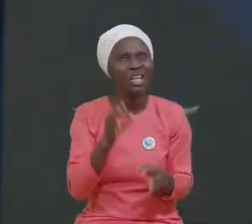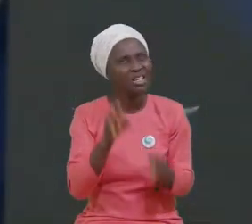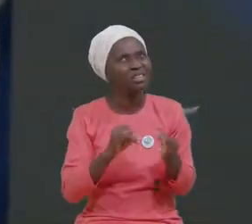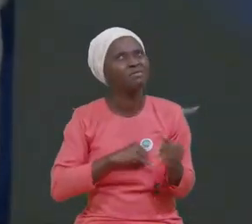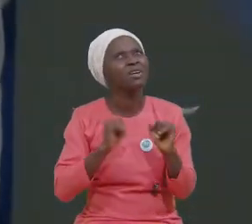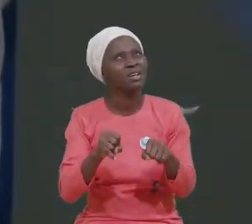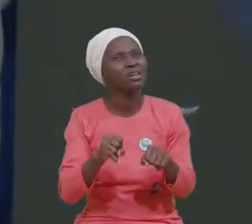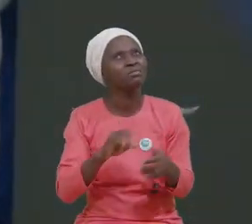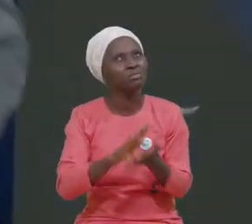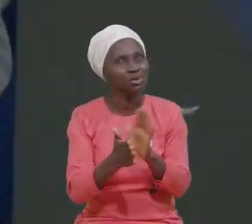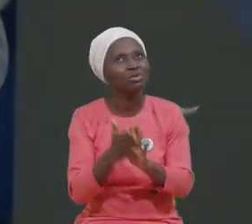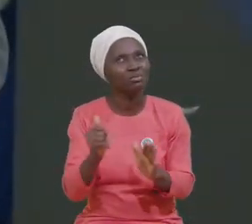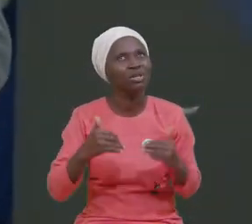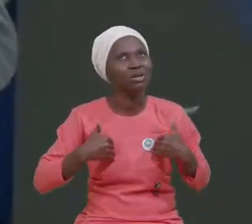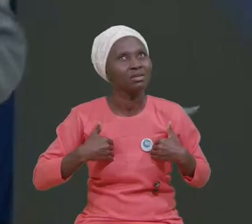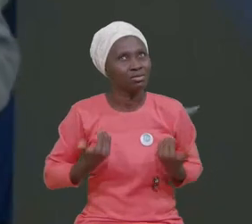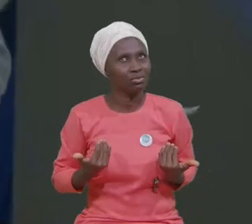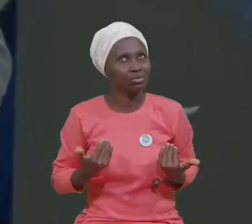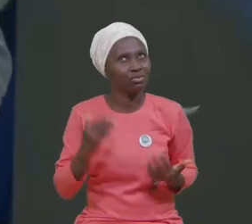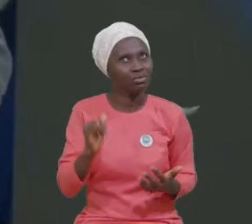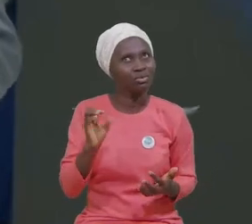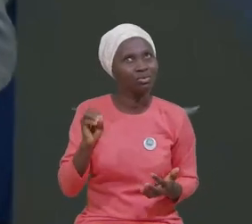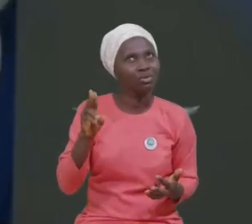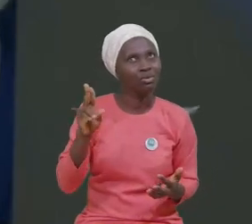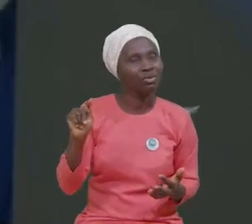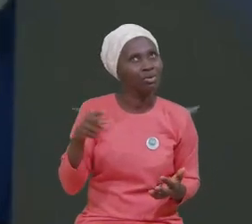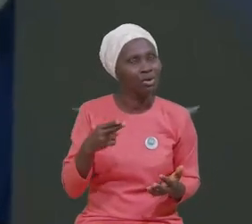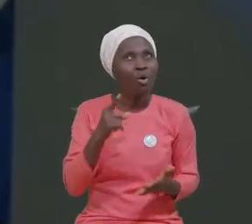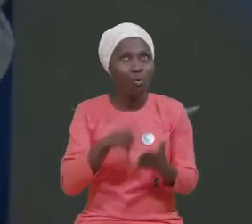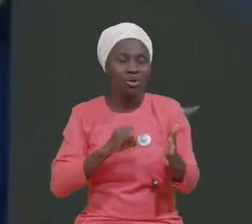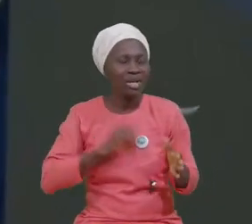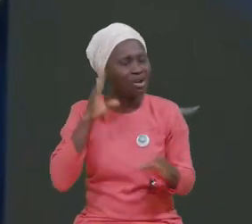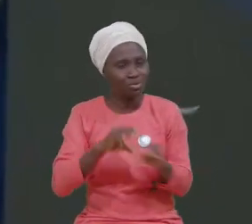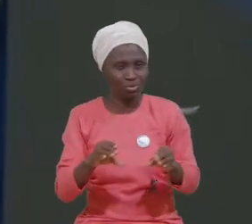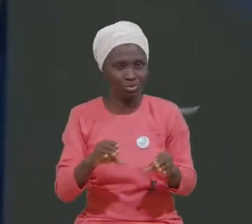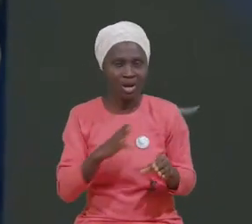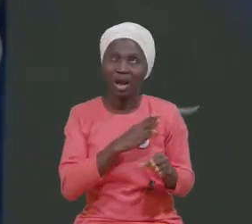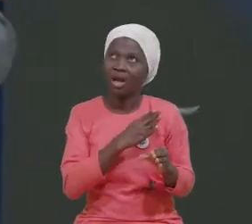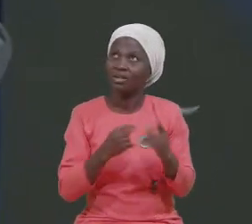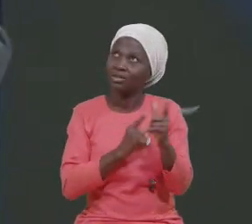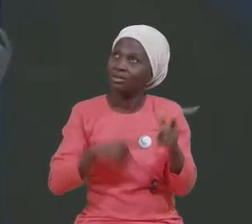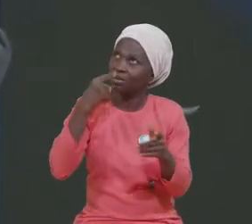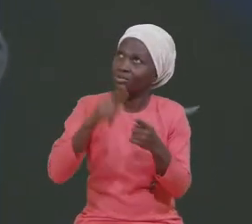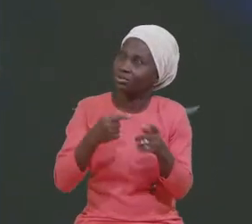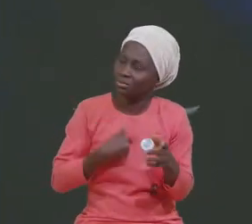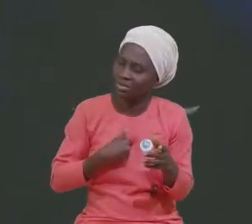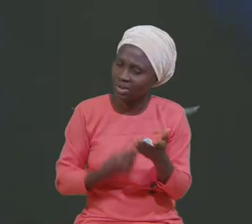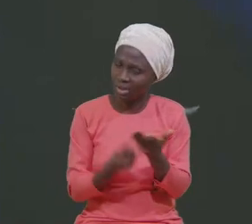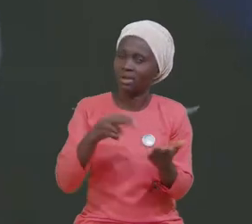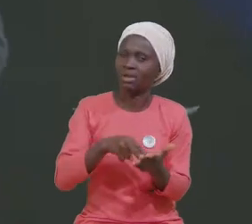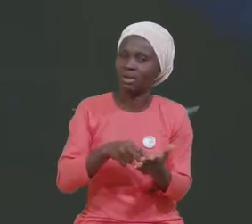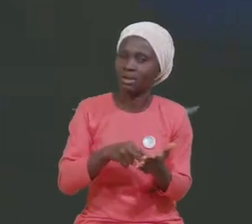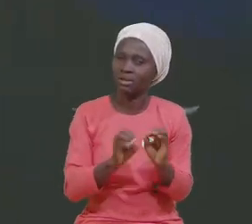Oh, si je pouvais devenir jeune, ce que je ferais, et le Seigneur dit, me dit, le Seigneur me dit,